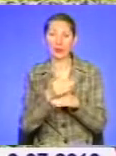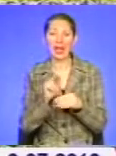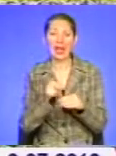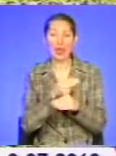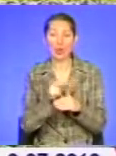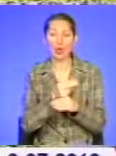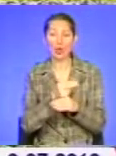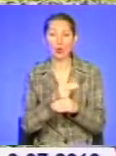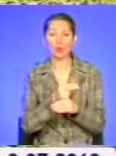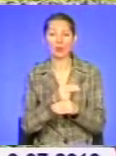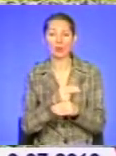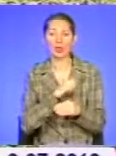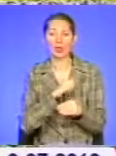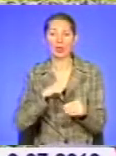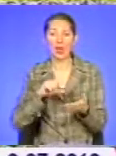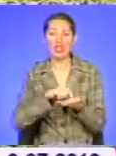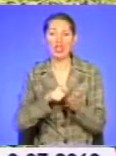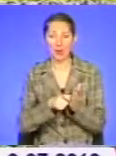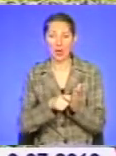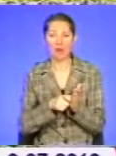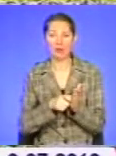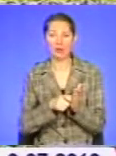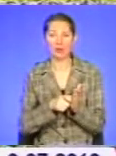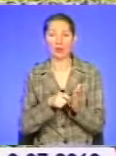ремонту самих приміщень, кімнат,